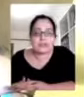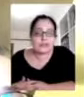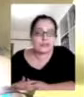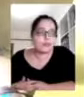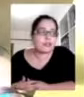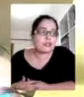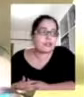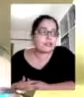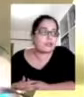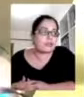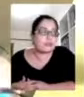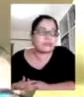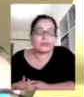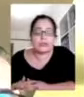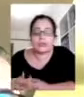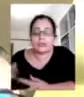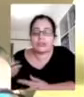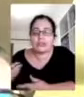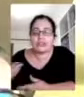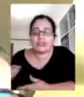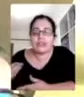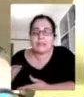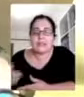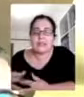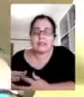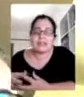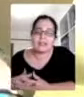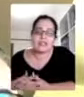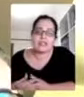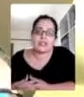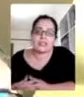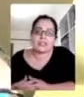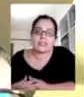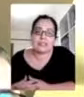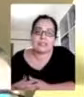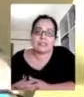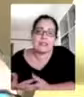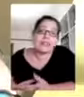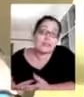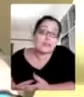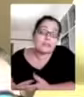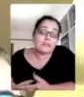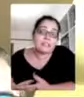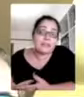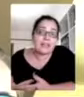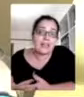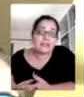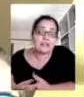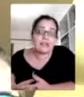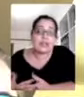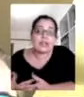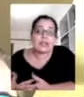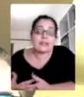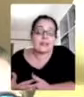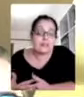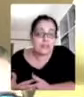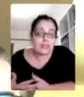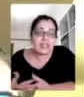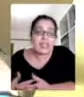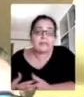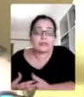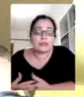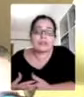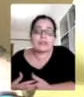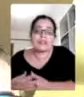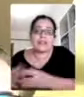sebebi de şuymuş. Tütünün nemini algılamış makinalar. Başına bela olmuş. Adam da demiş